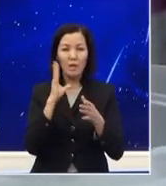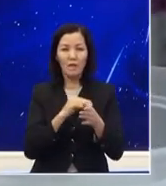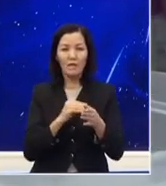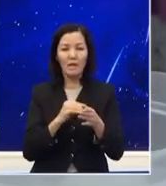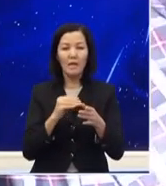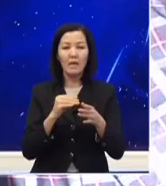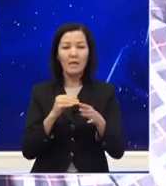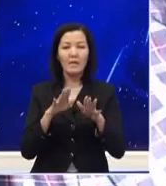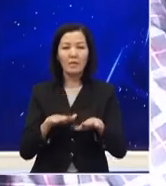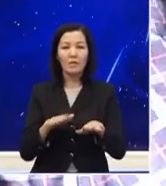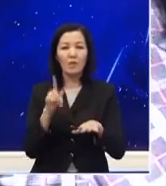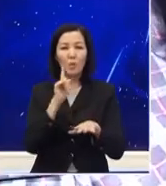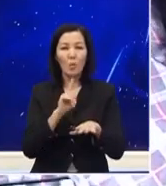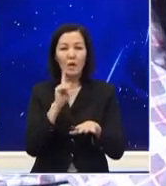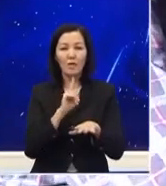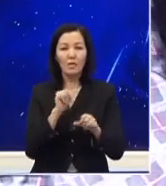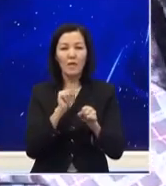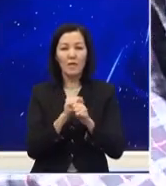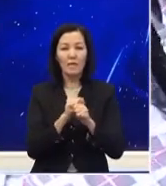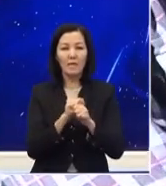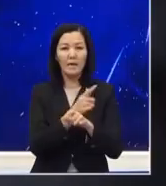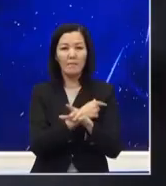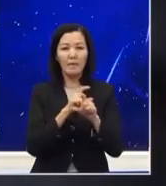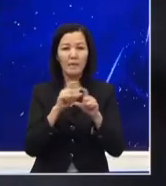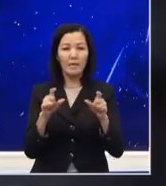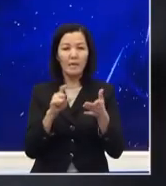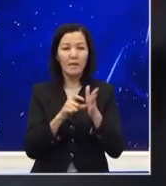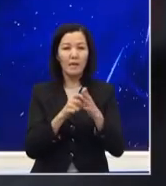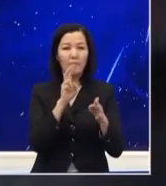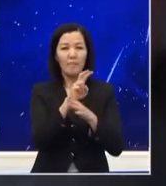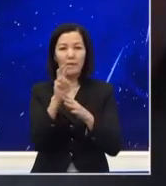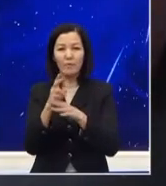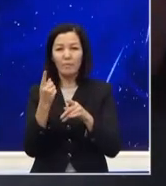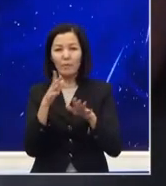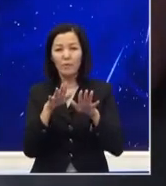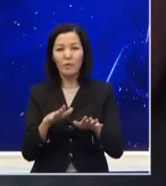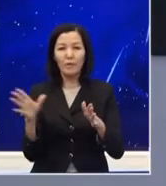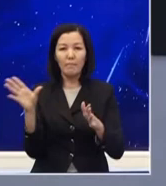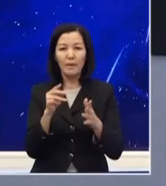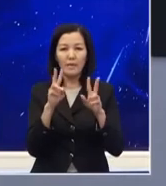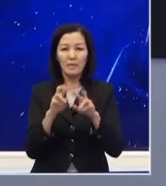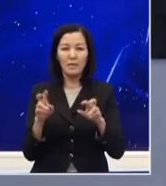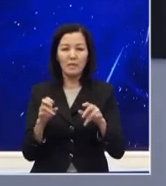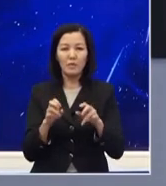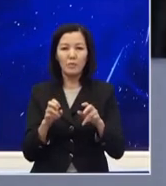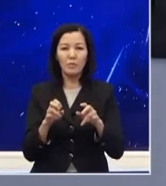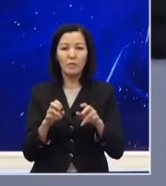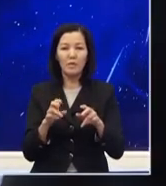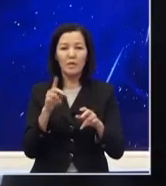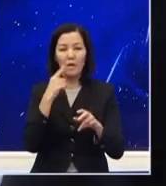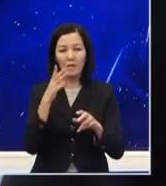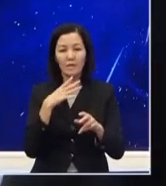тұрғындар уақытша аялдаған жылжымалы кешен арқасында әрі-бері шапқыламай, бір жерден қажетті медициналық тексеруден өтіп алғандарын